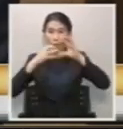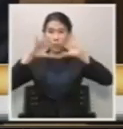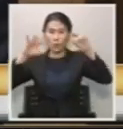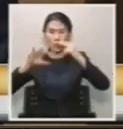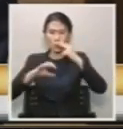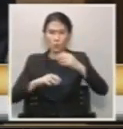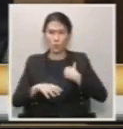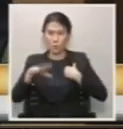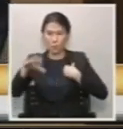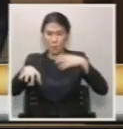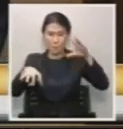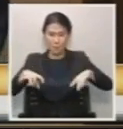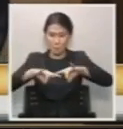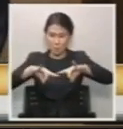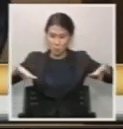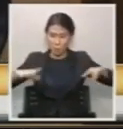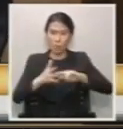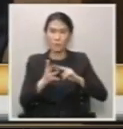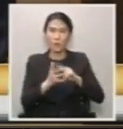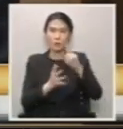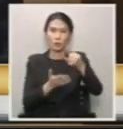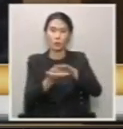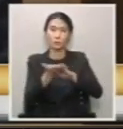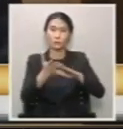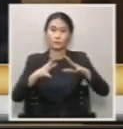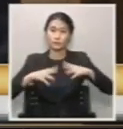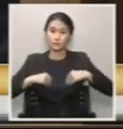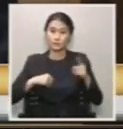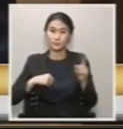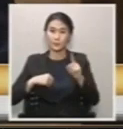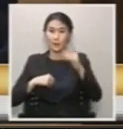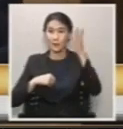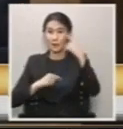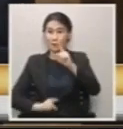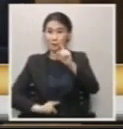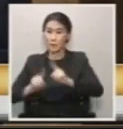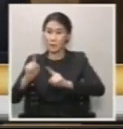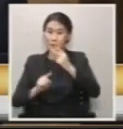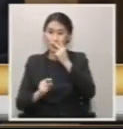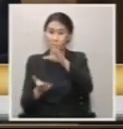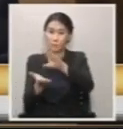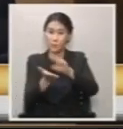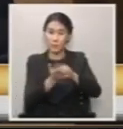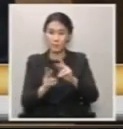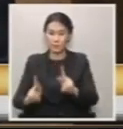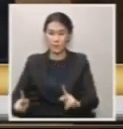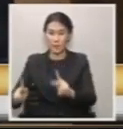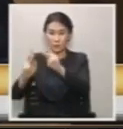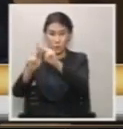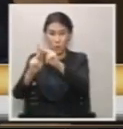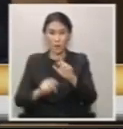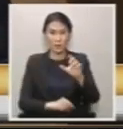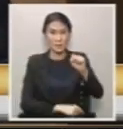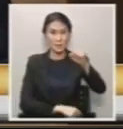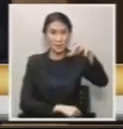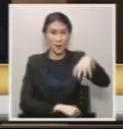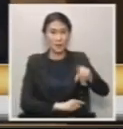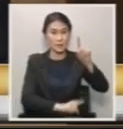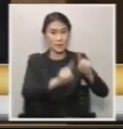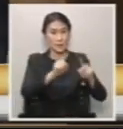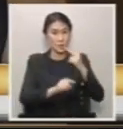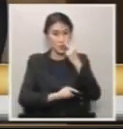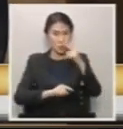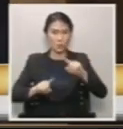กันก็ต้องยอมรับนะครับว่าสถิติที่ท่านให้มานั้นของกระทรวงกับของสำนักงานสถิตินั้นแตกต่